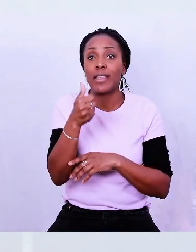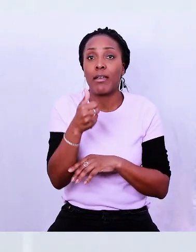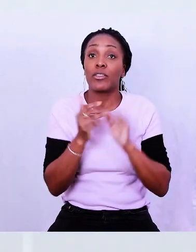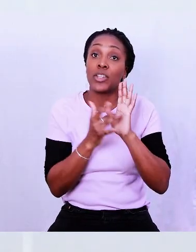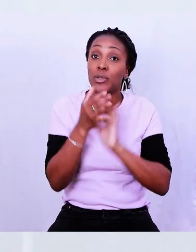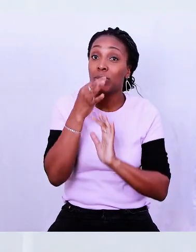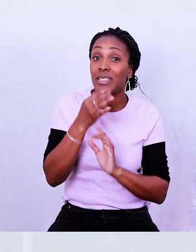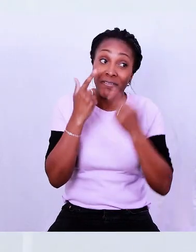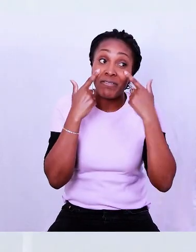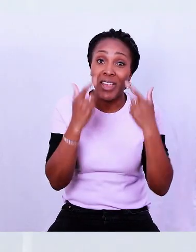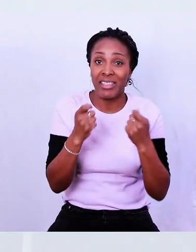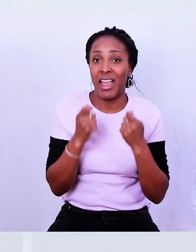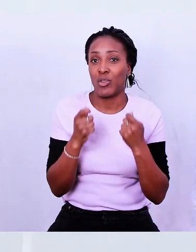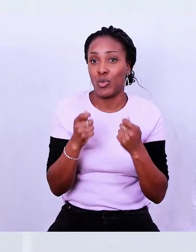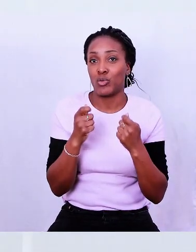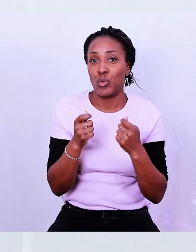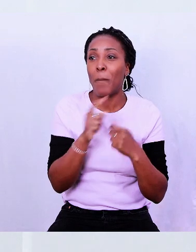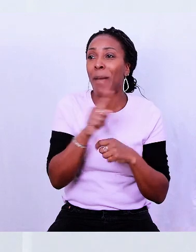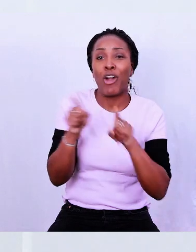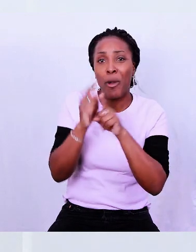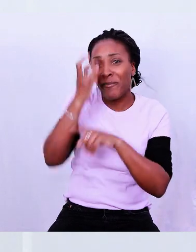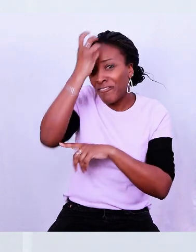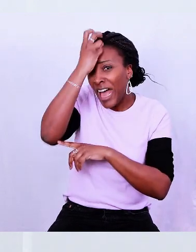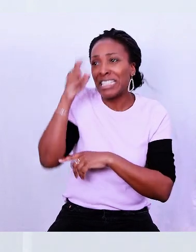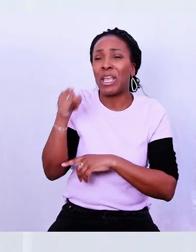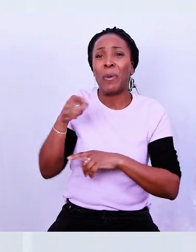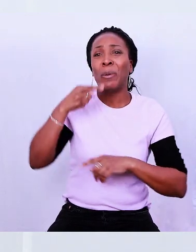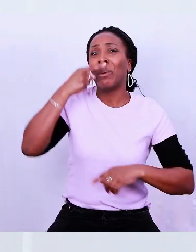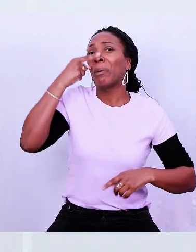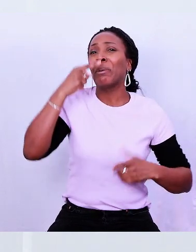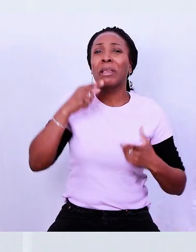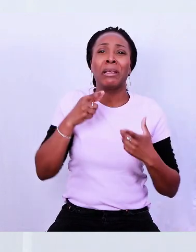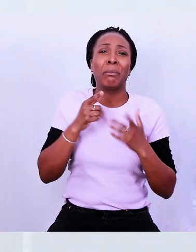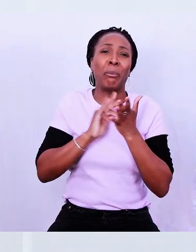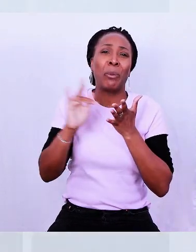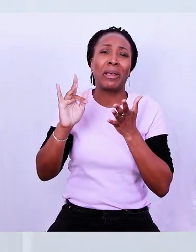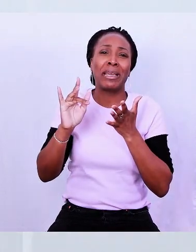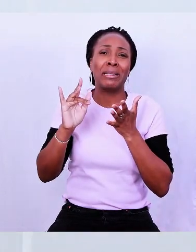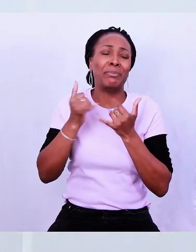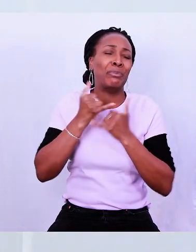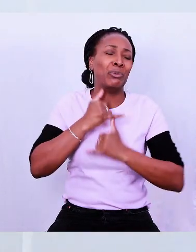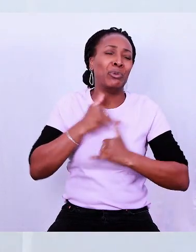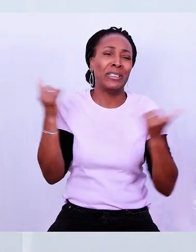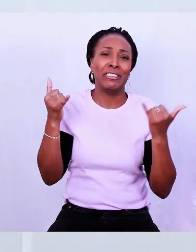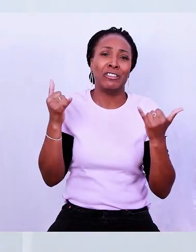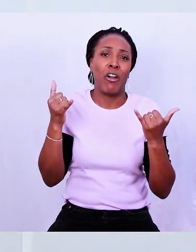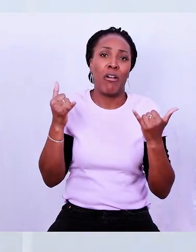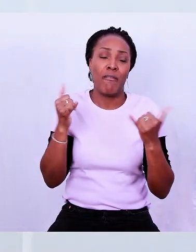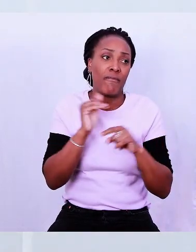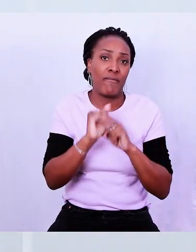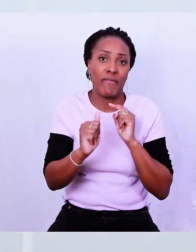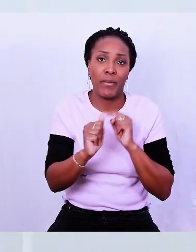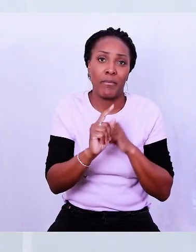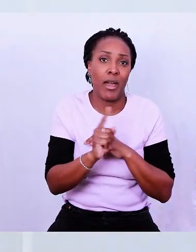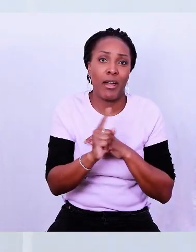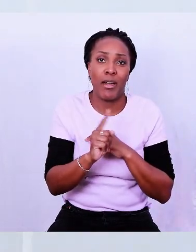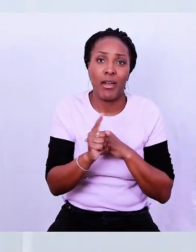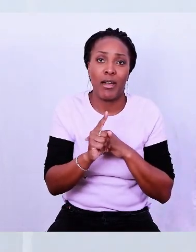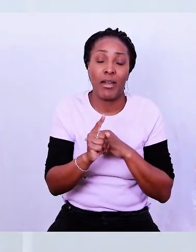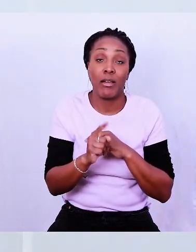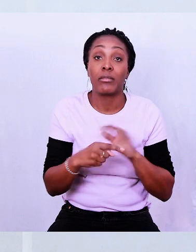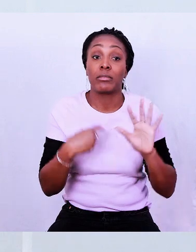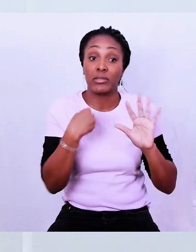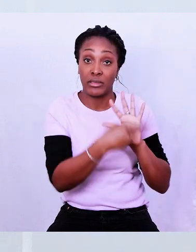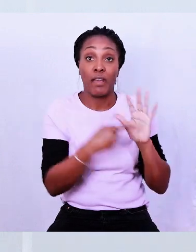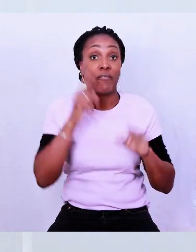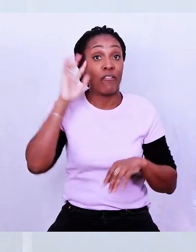tout, gardez-vous du levain des pharisiens qui est l'hypocrisie ». Et on voit que ces vierges folles représentent tous